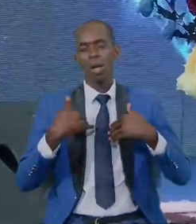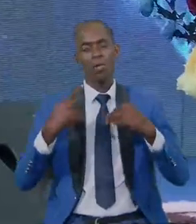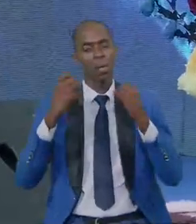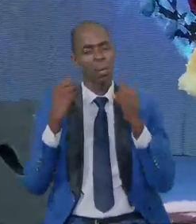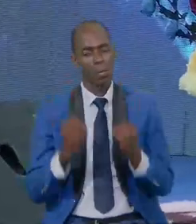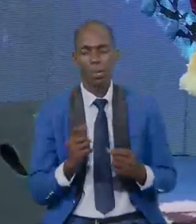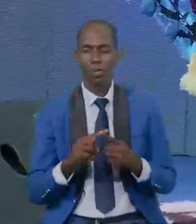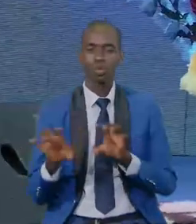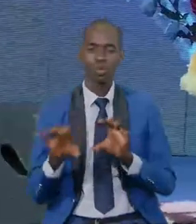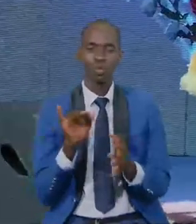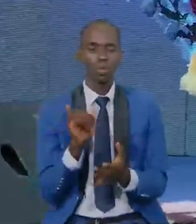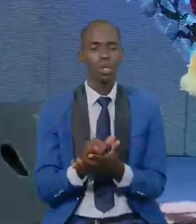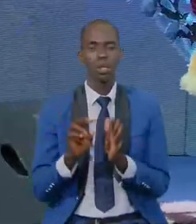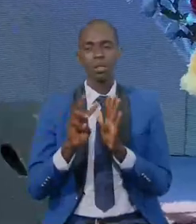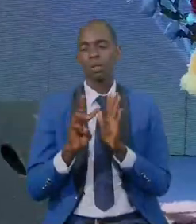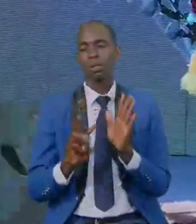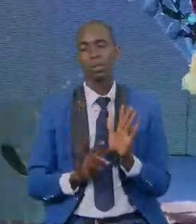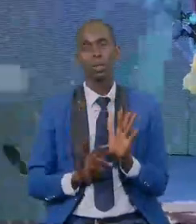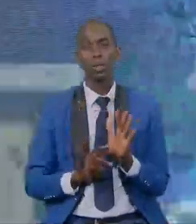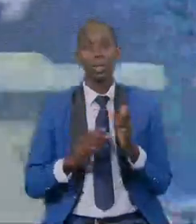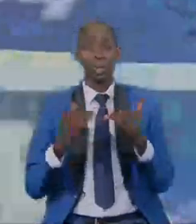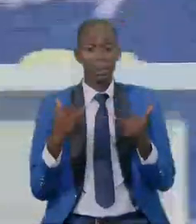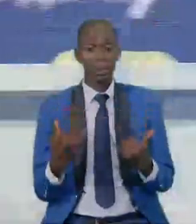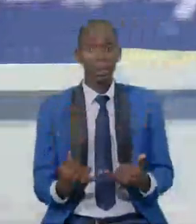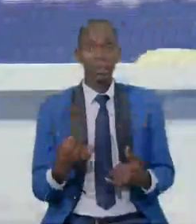Seulement, on n'a pas le pouvoir de faire cette volonté.